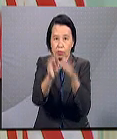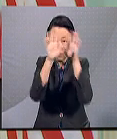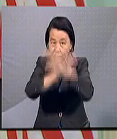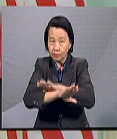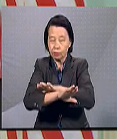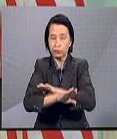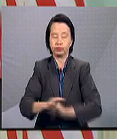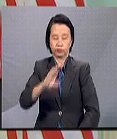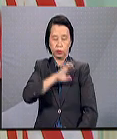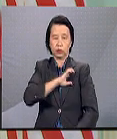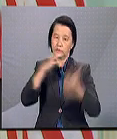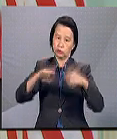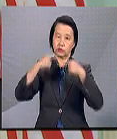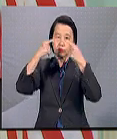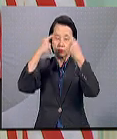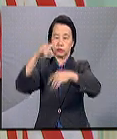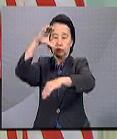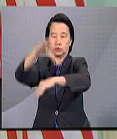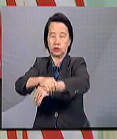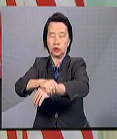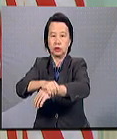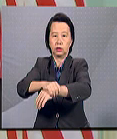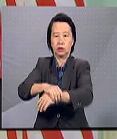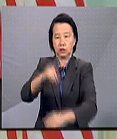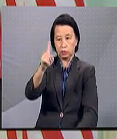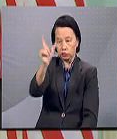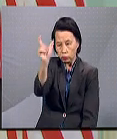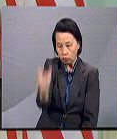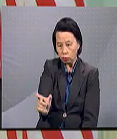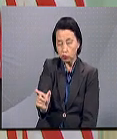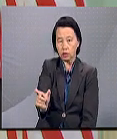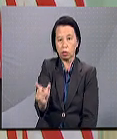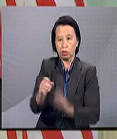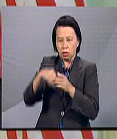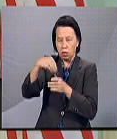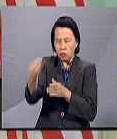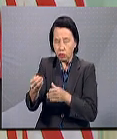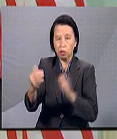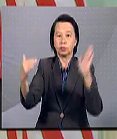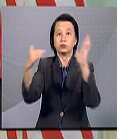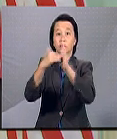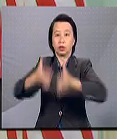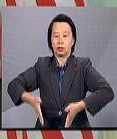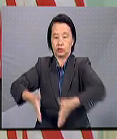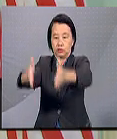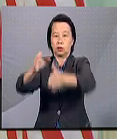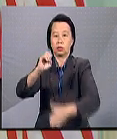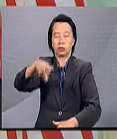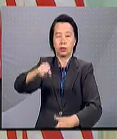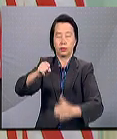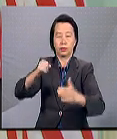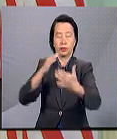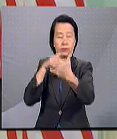PDRM telah berjaya menahan 1 orang warga negara asing di sekatan jalan raya ops